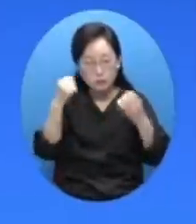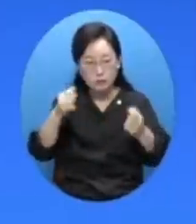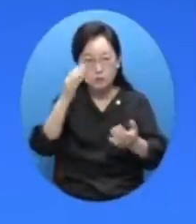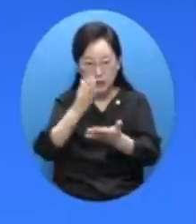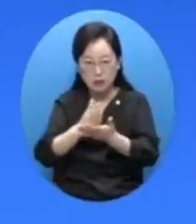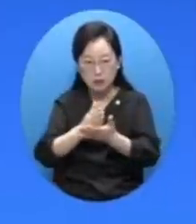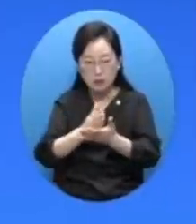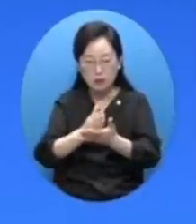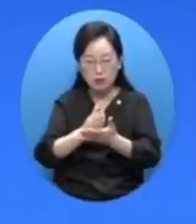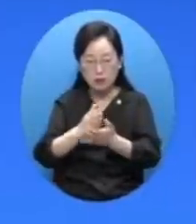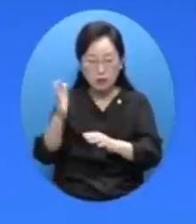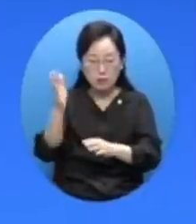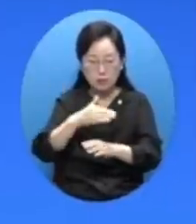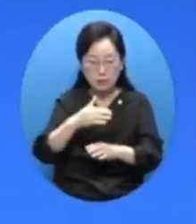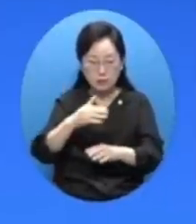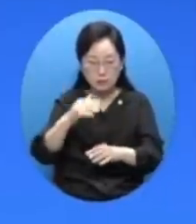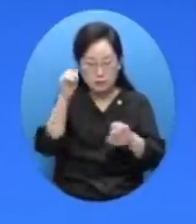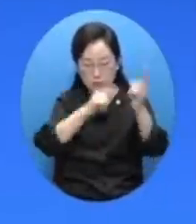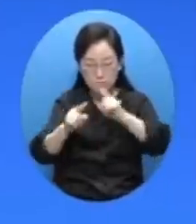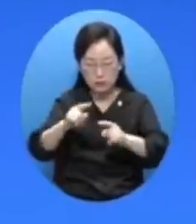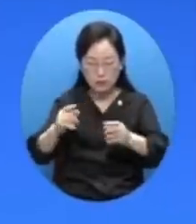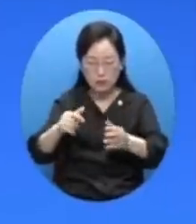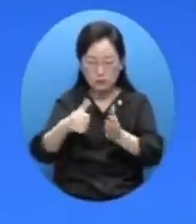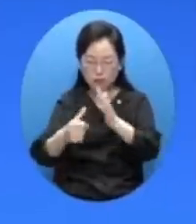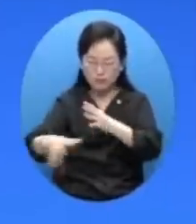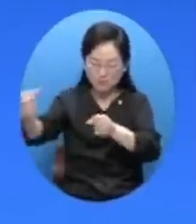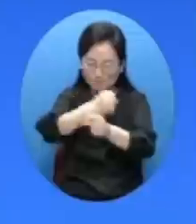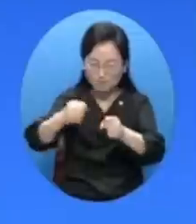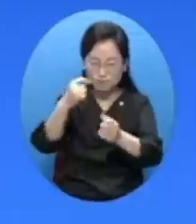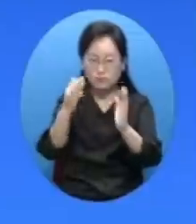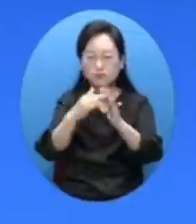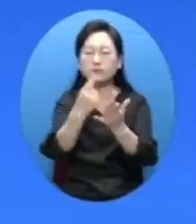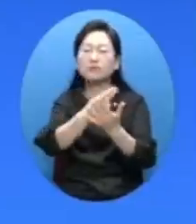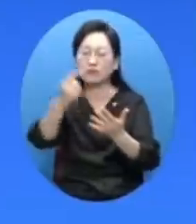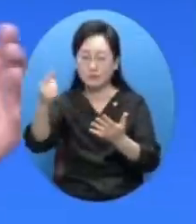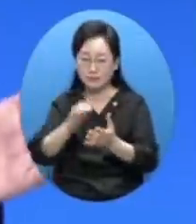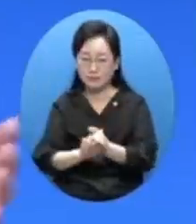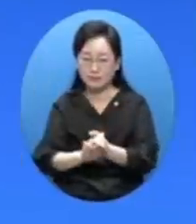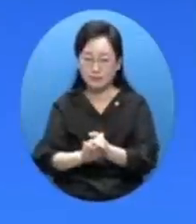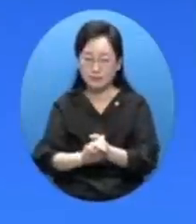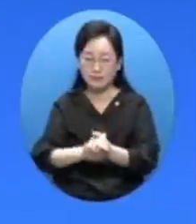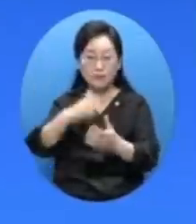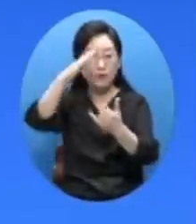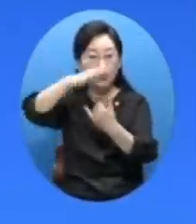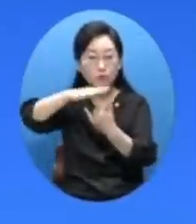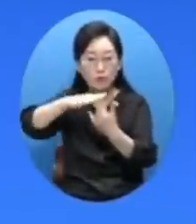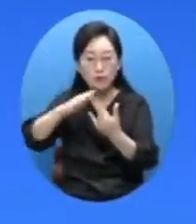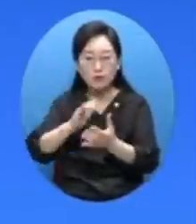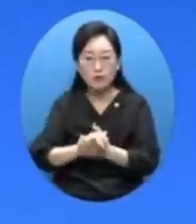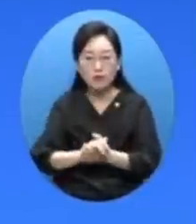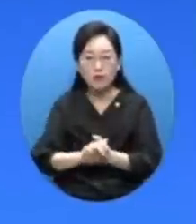그날로 보따리 싸고 집을 나가 버린 것입니다 그래서이 아이들이